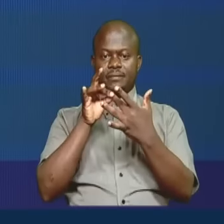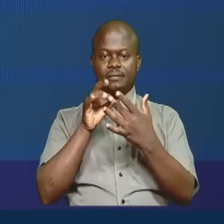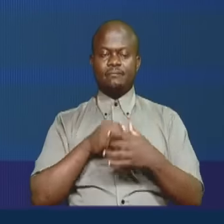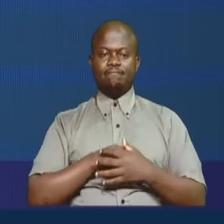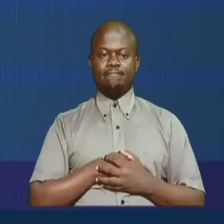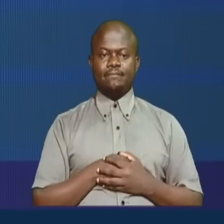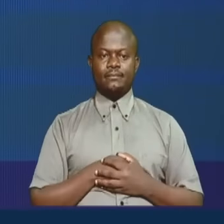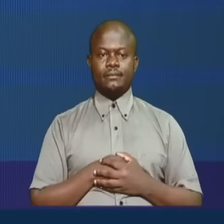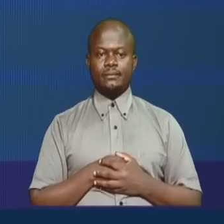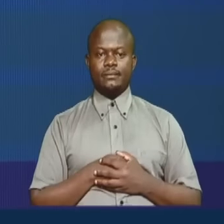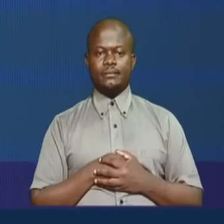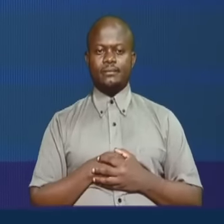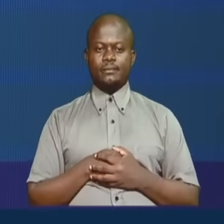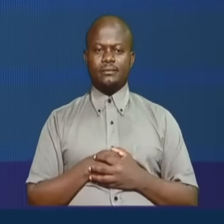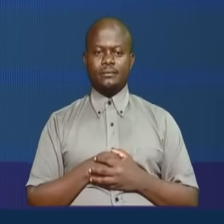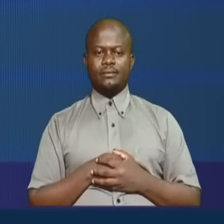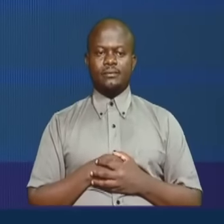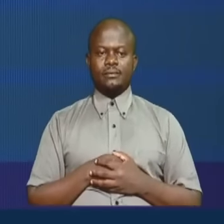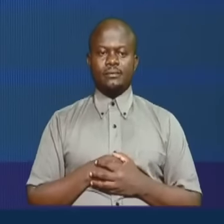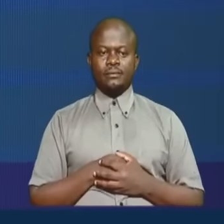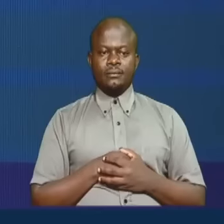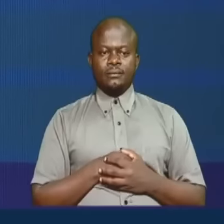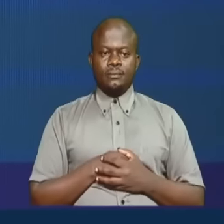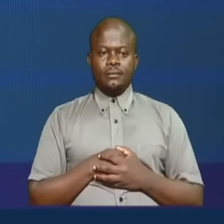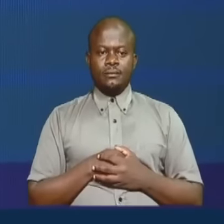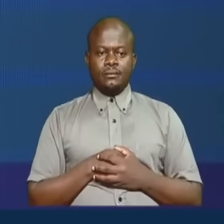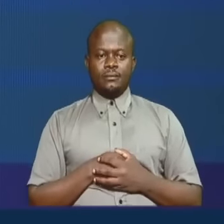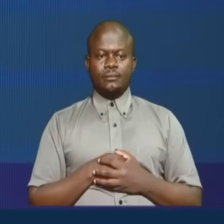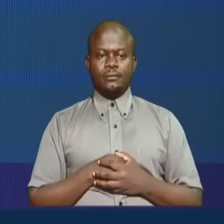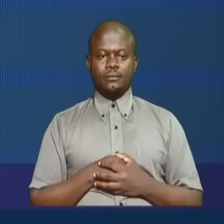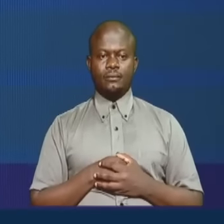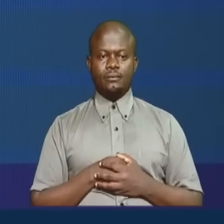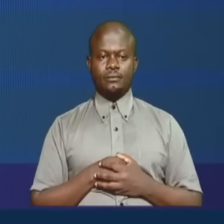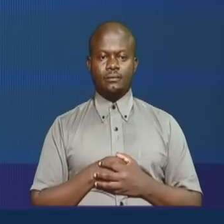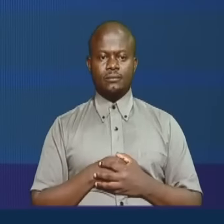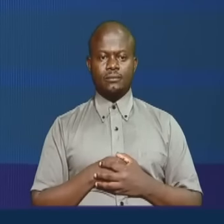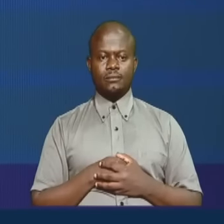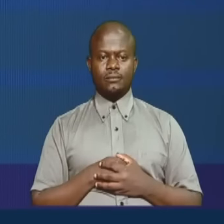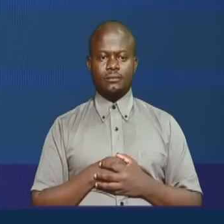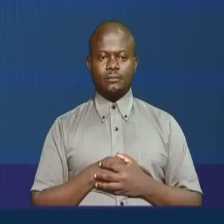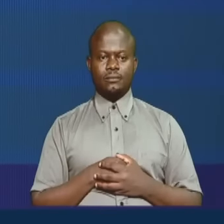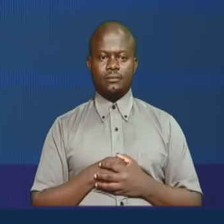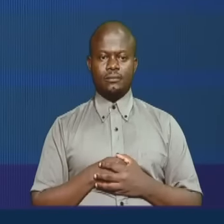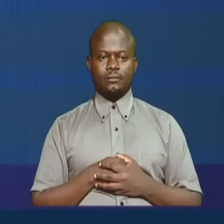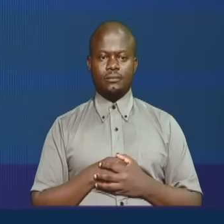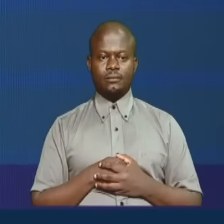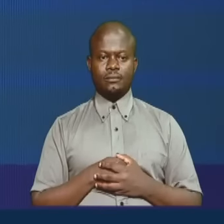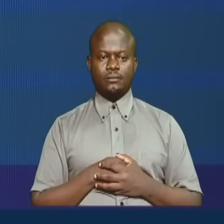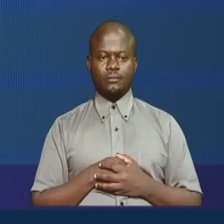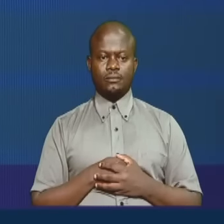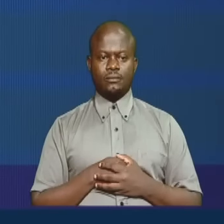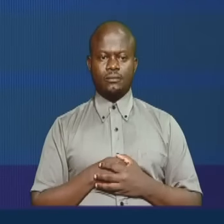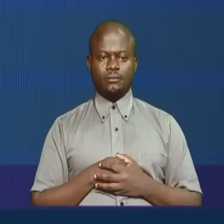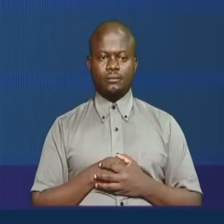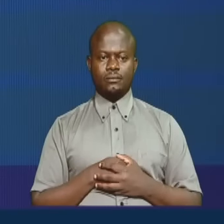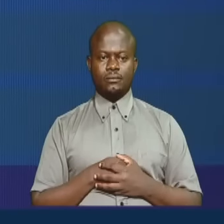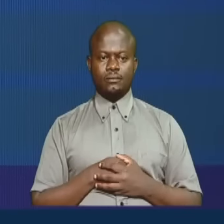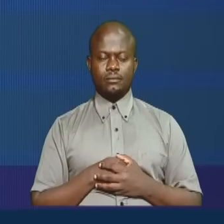we're talking about here is beyond just job creation. I want everyone to understand. Sometimes when we talk